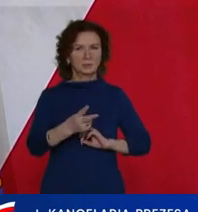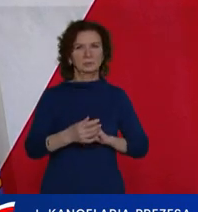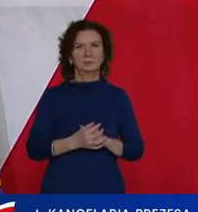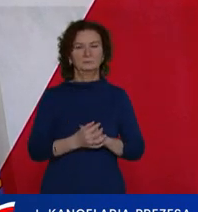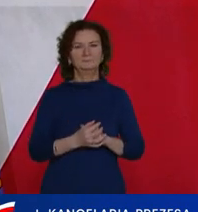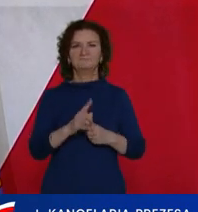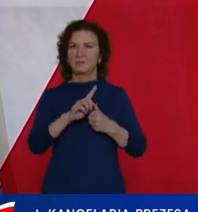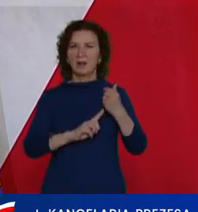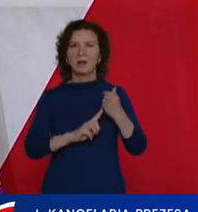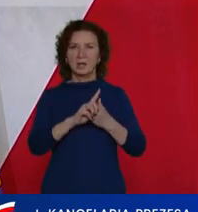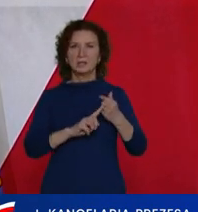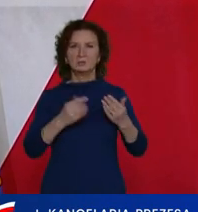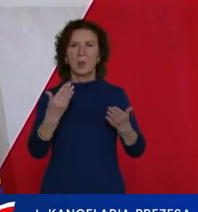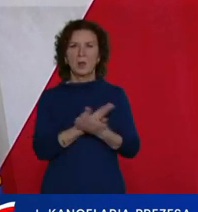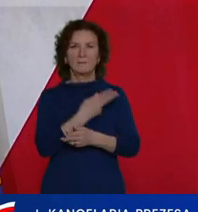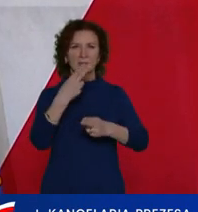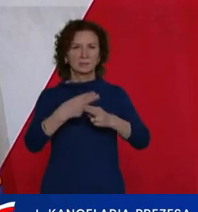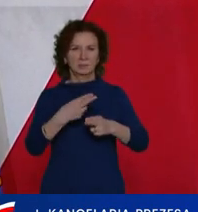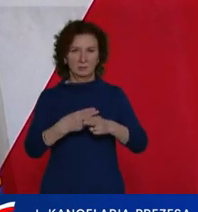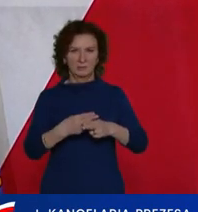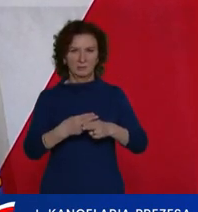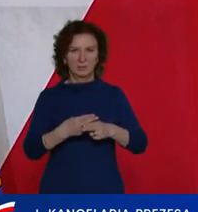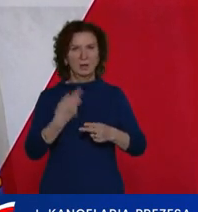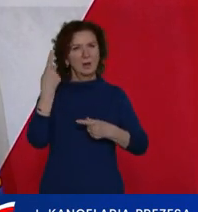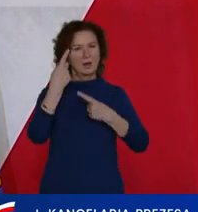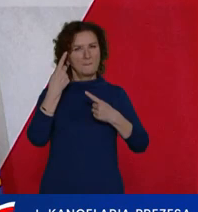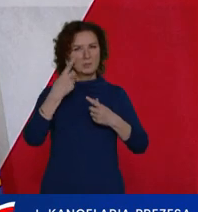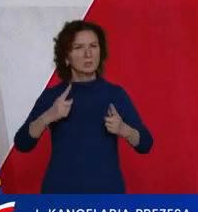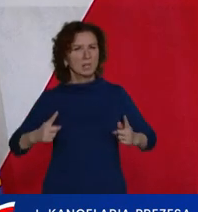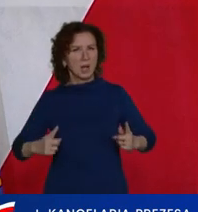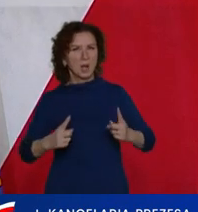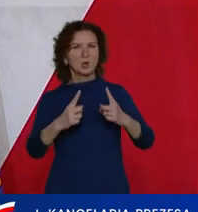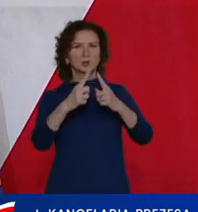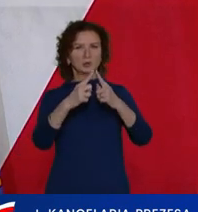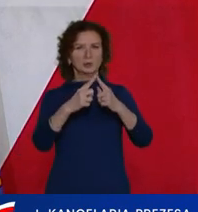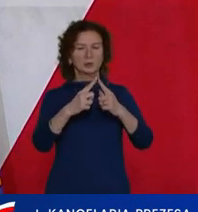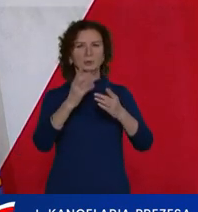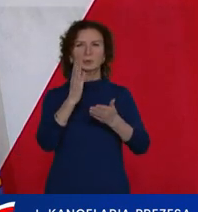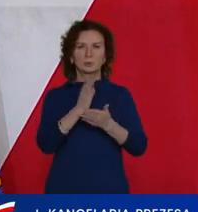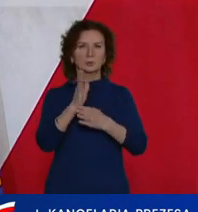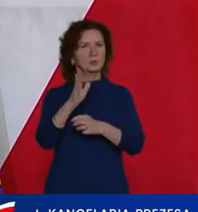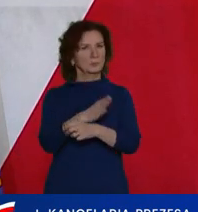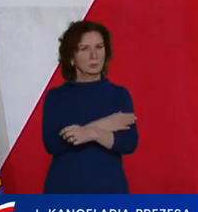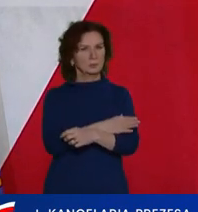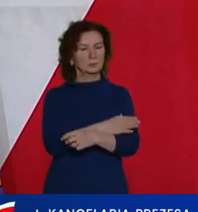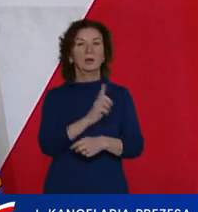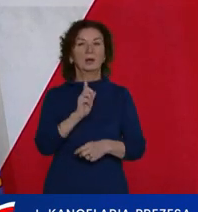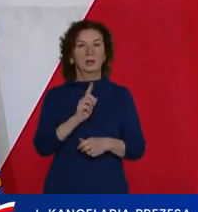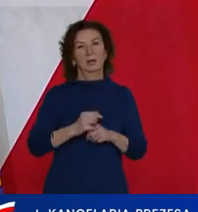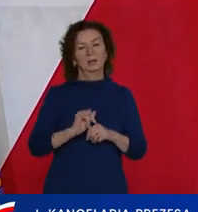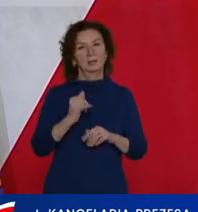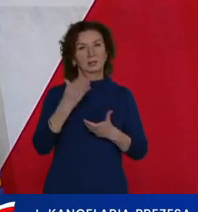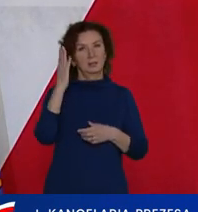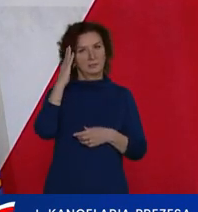samej liczby nowych zakażeń, to wydaje się, że apogeum zakażeń mamy za sobą, ale jak państwo